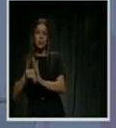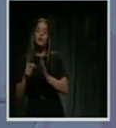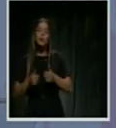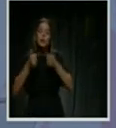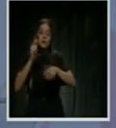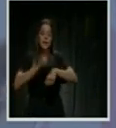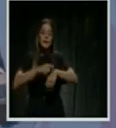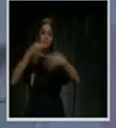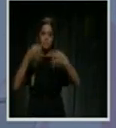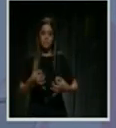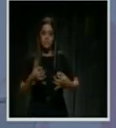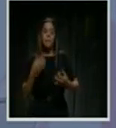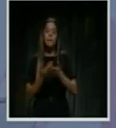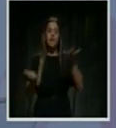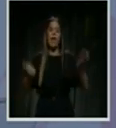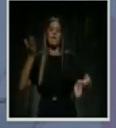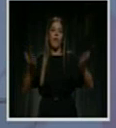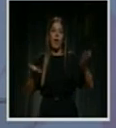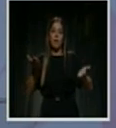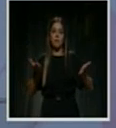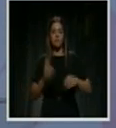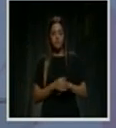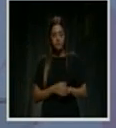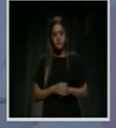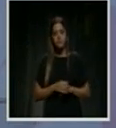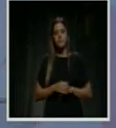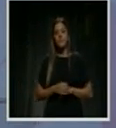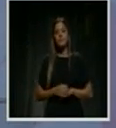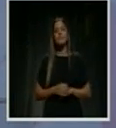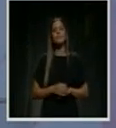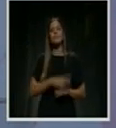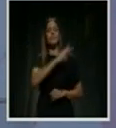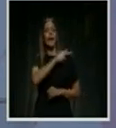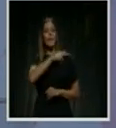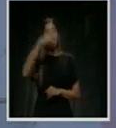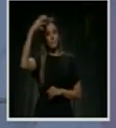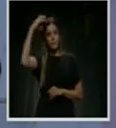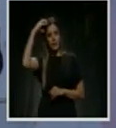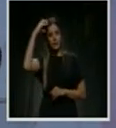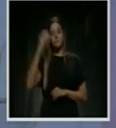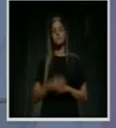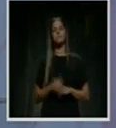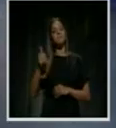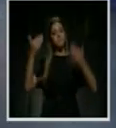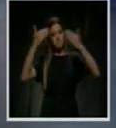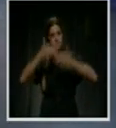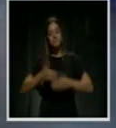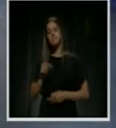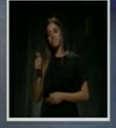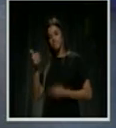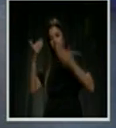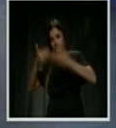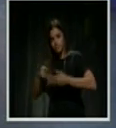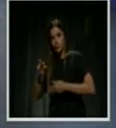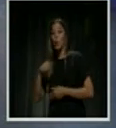ekwu bejn il-Prim Ministru u l-Kap ta' l-Oppożizzjoni. Prim Ministru, lejla tajba lilek ukoll. Lilek ukoll li hemm. Naħa